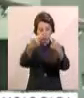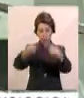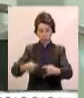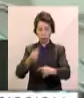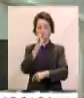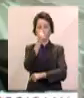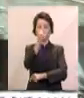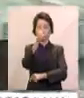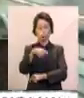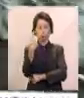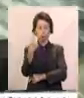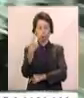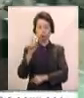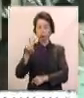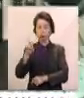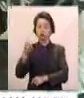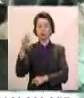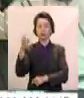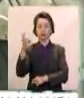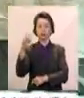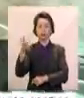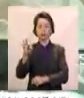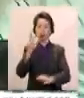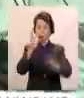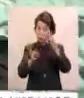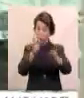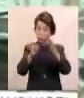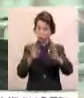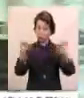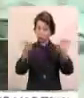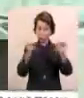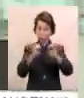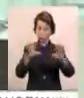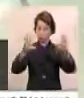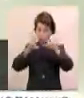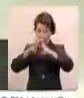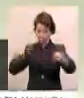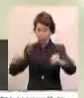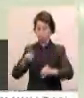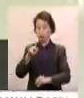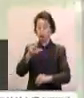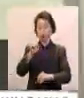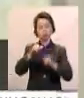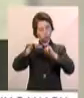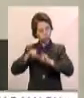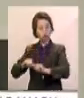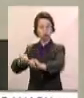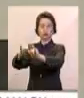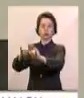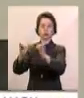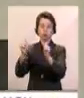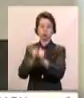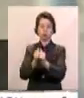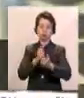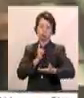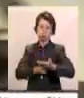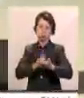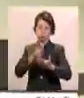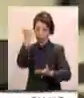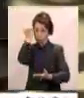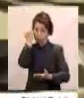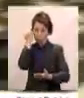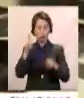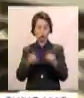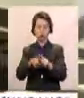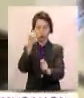pada 10 Januari 2019. Jika tiada sebarang penyelesaian, kes itu akan diteruskan dengan perbicaraan seperti